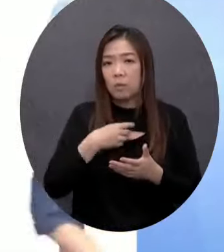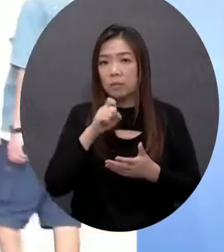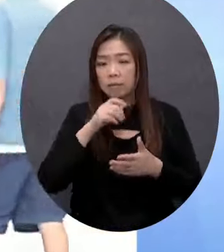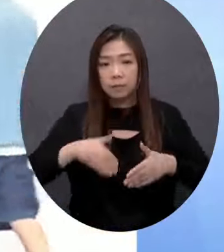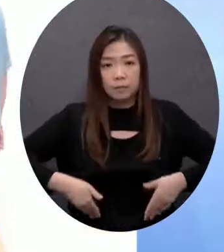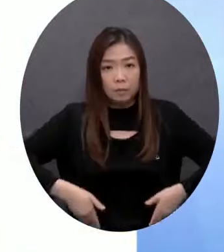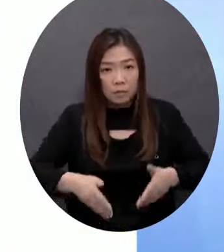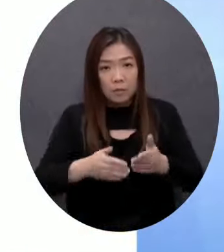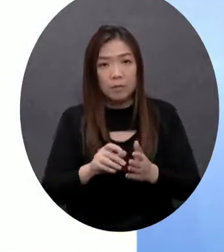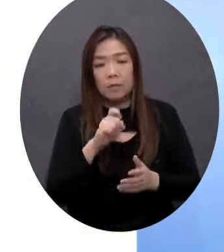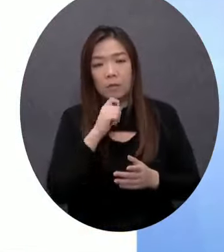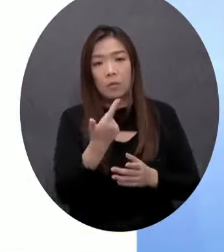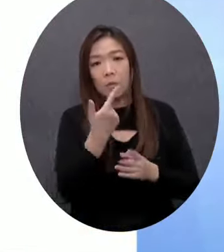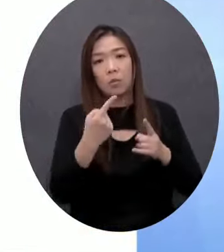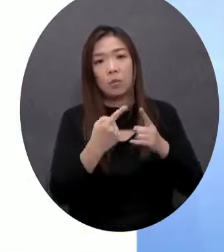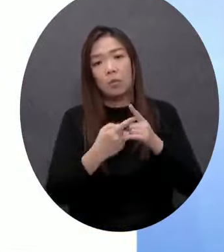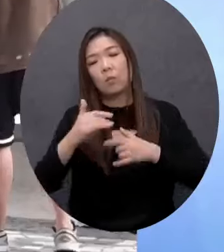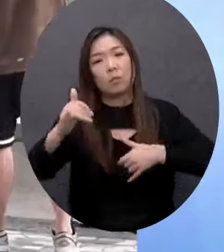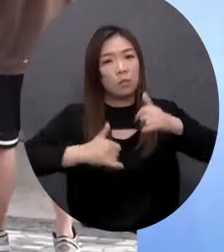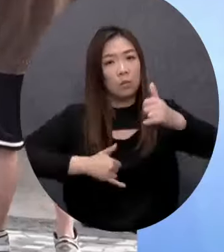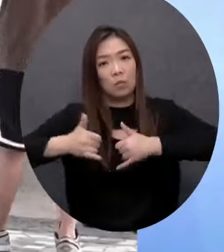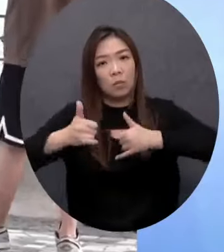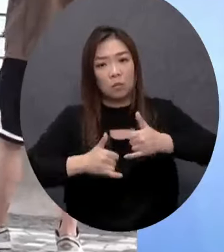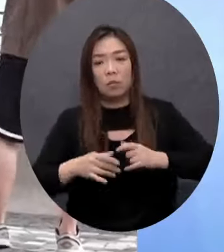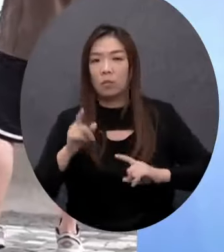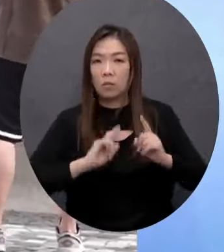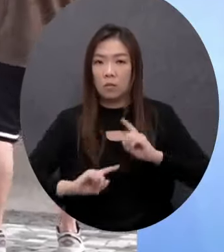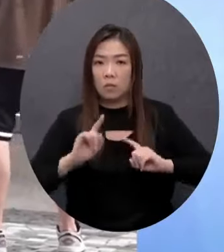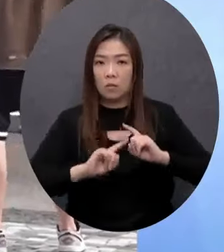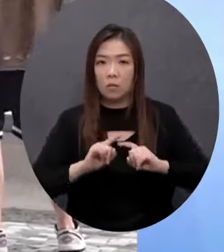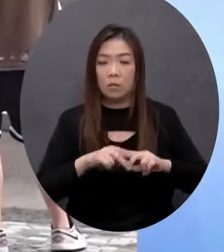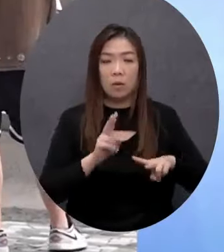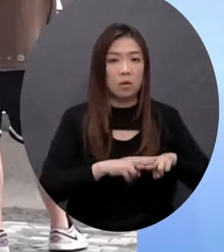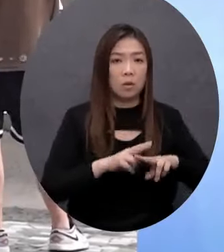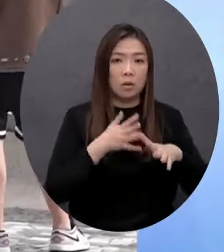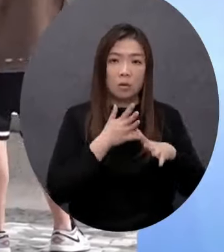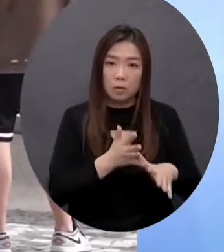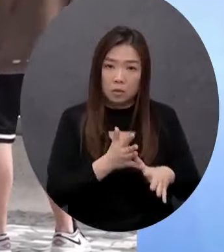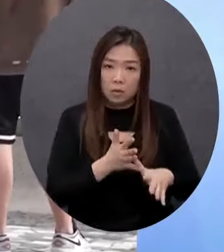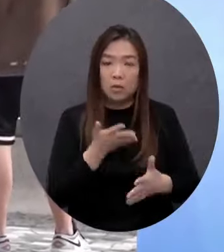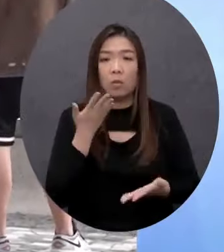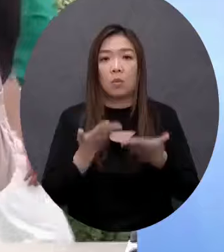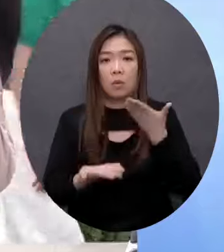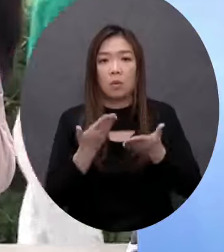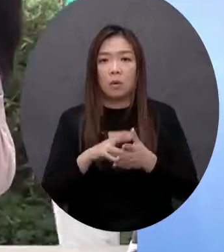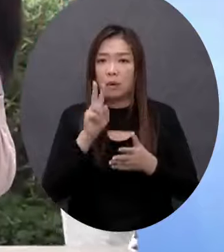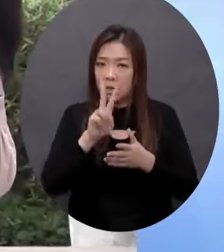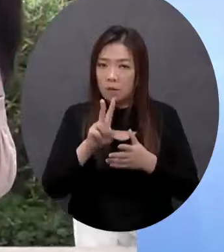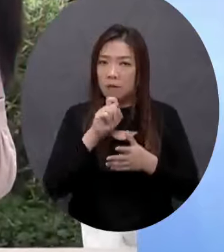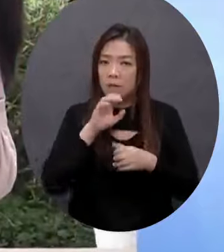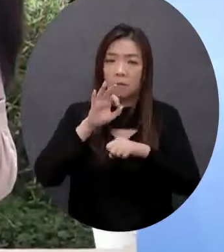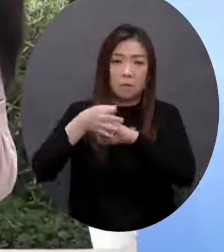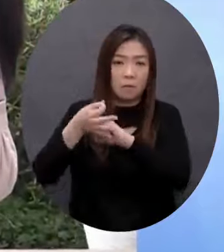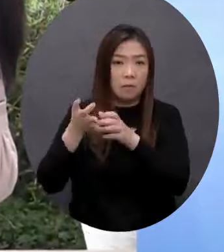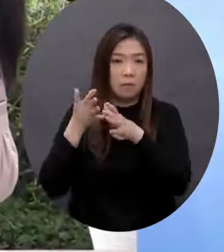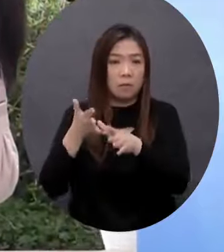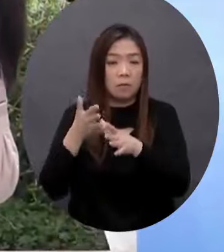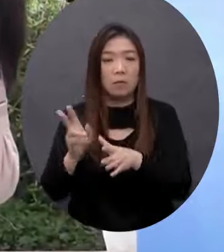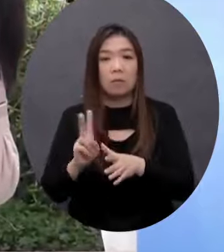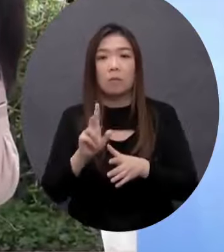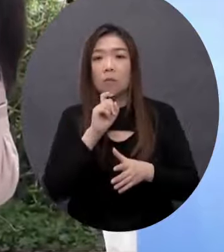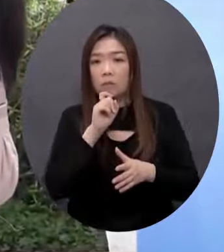都係好多人流嘅。咁無論係我哋嘅內地嘅旅客啦，甚至咧我哋見到一啲國際嘅旅客咧，我哋都覺